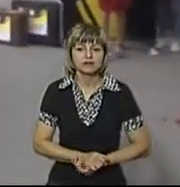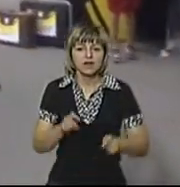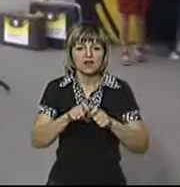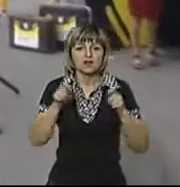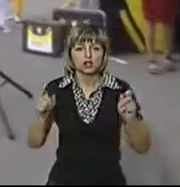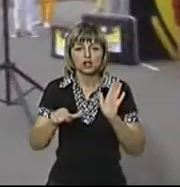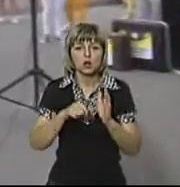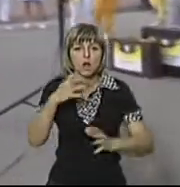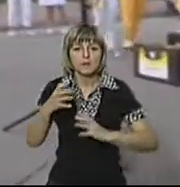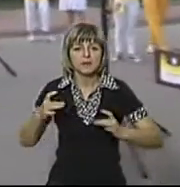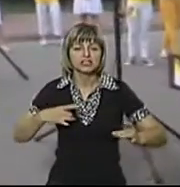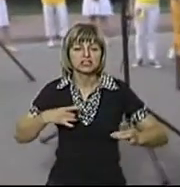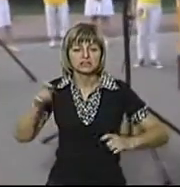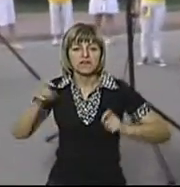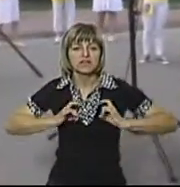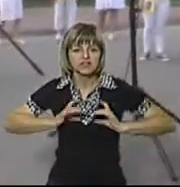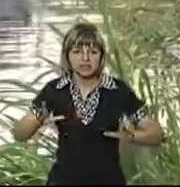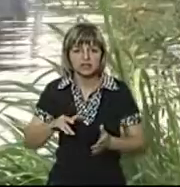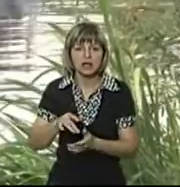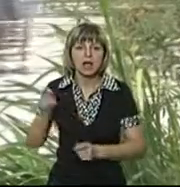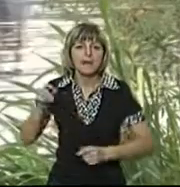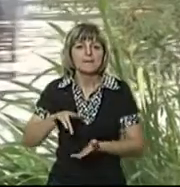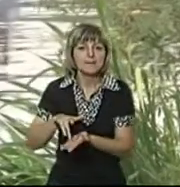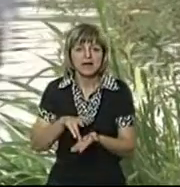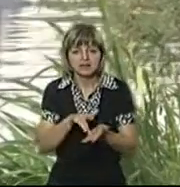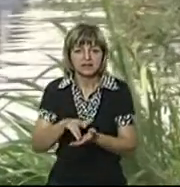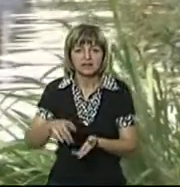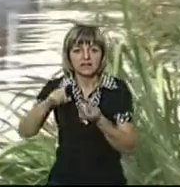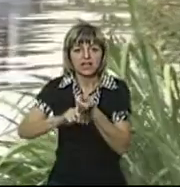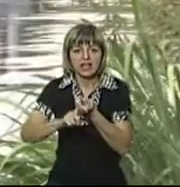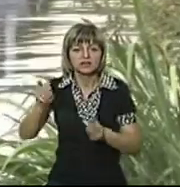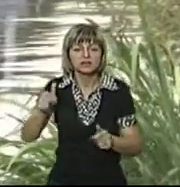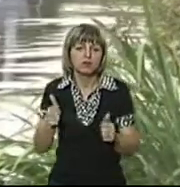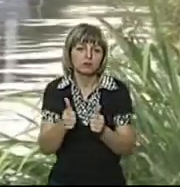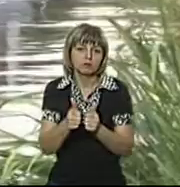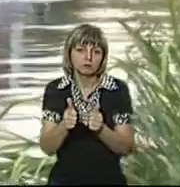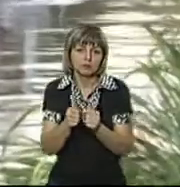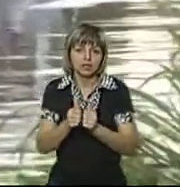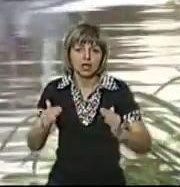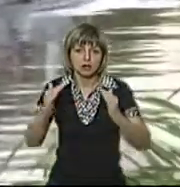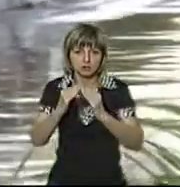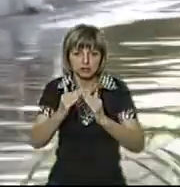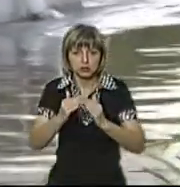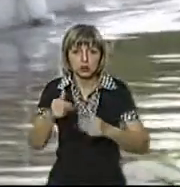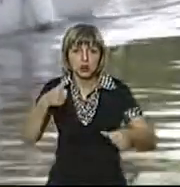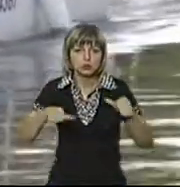Відкриття 6-го міжнародного театрального фестивалю «Мандрівний вішак» відбулося на площі біля будинку скульптора Миколи Голованя.